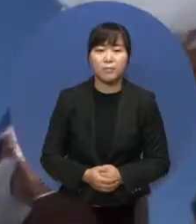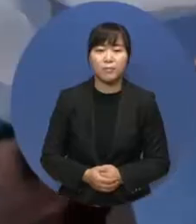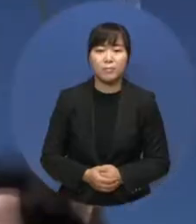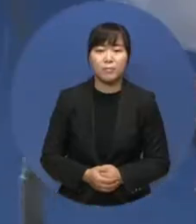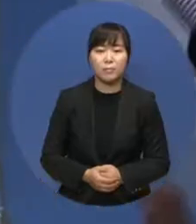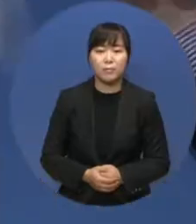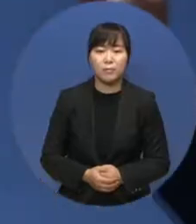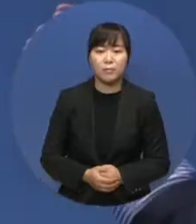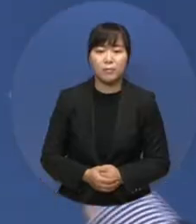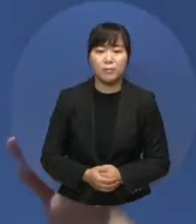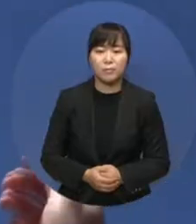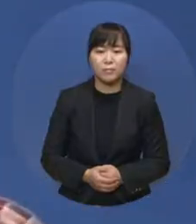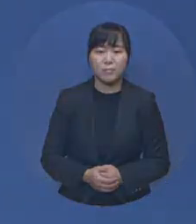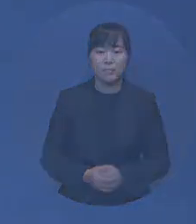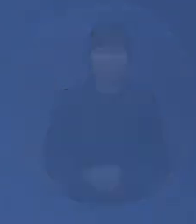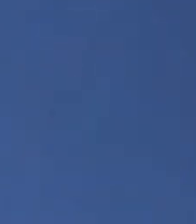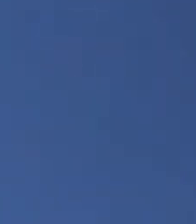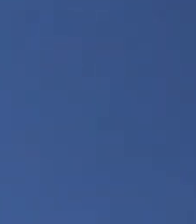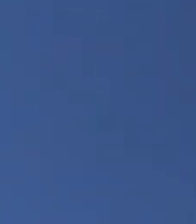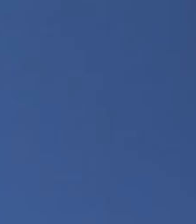넷.